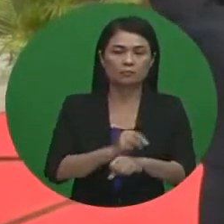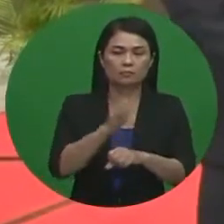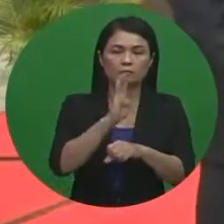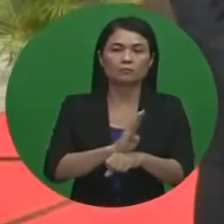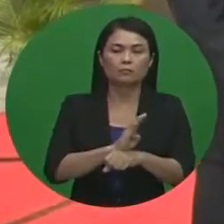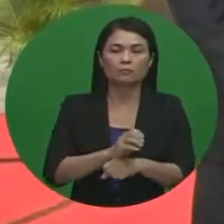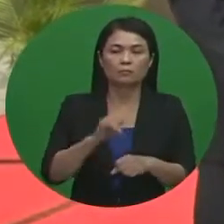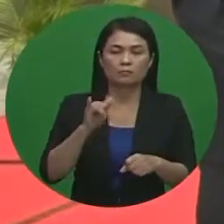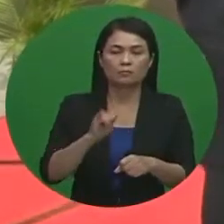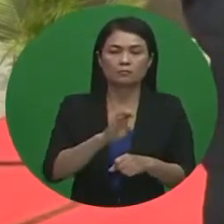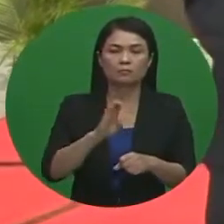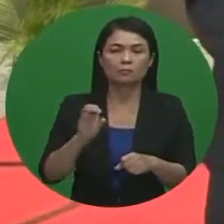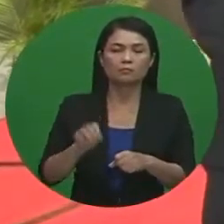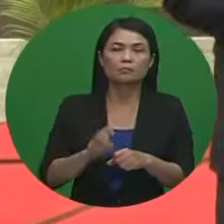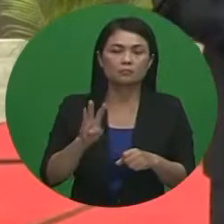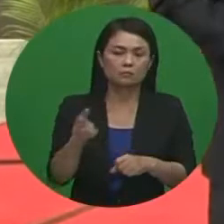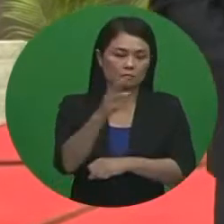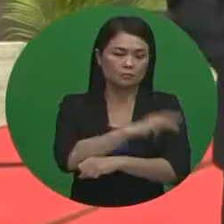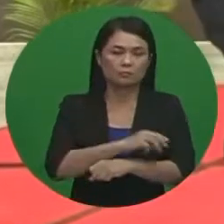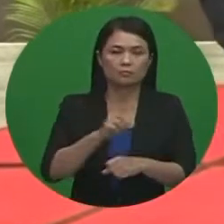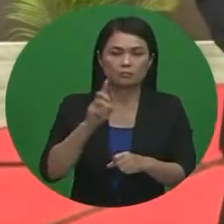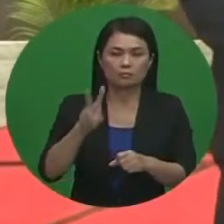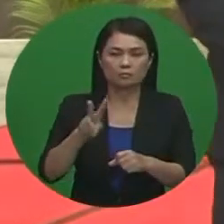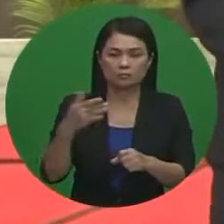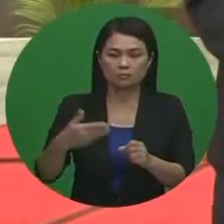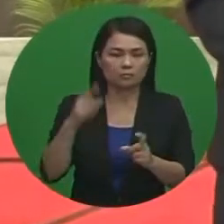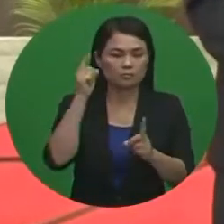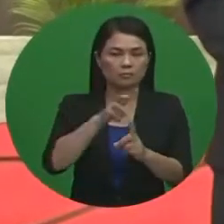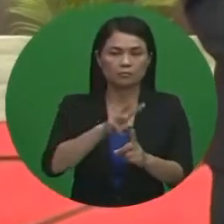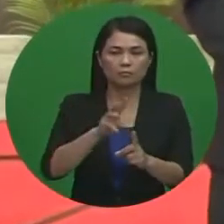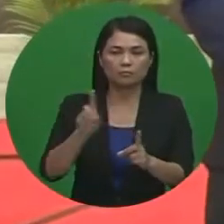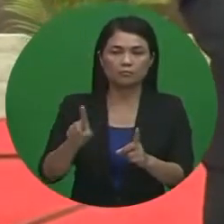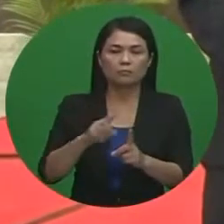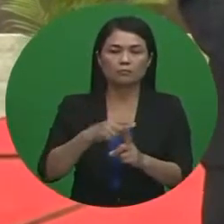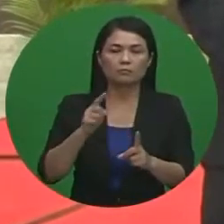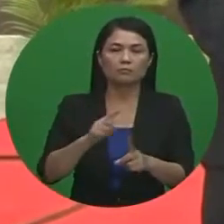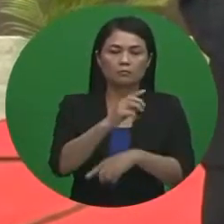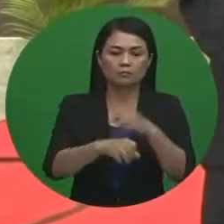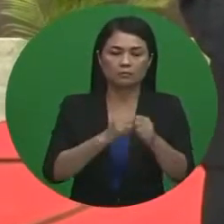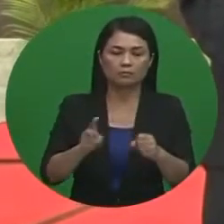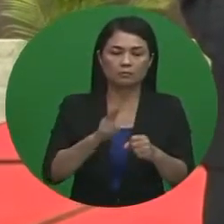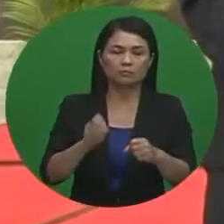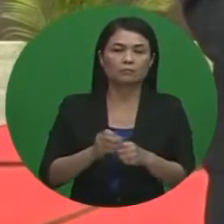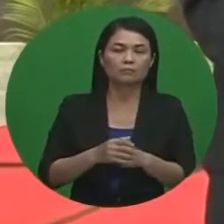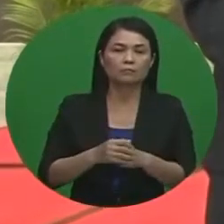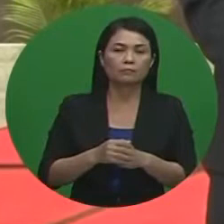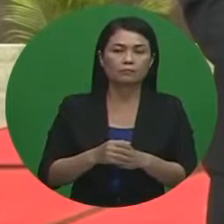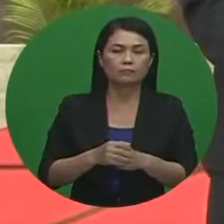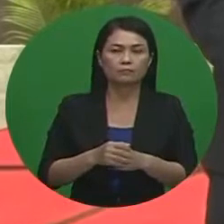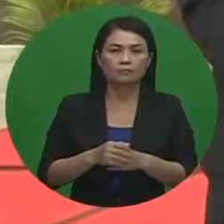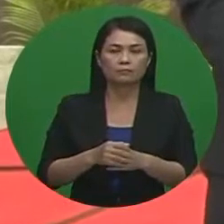ប័ន EIF ចំនួន3ថ្ងៃពីថ្ងៃទី29ដល់ថ្ងៃទី31ខែមករាឆ្នាំ2020